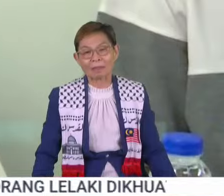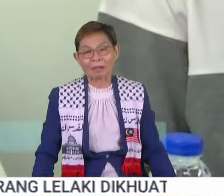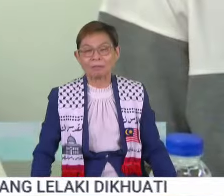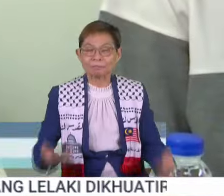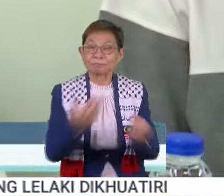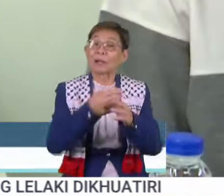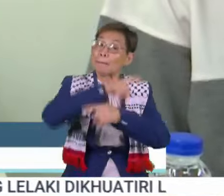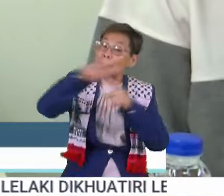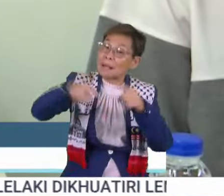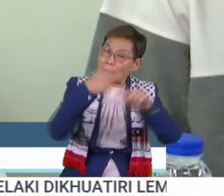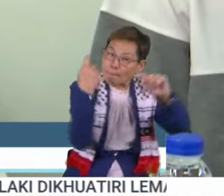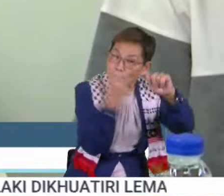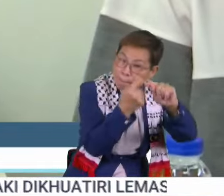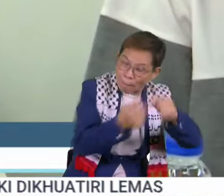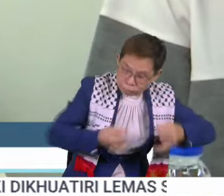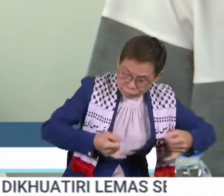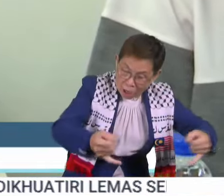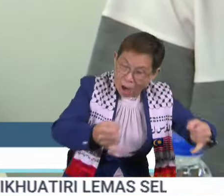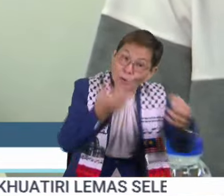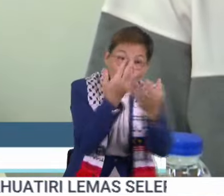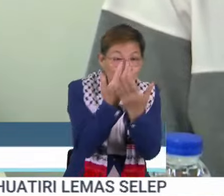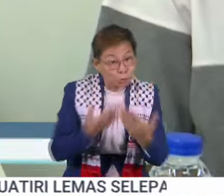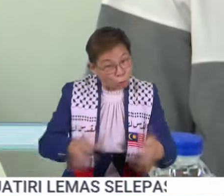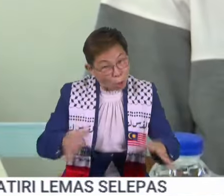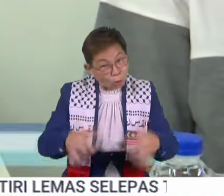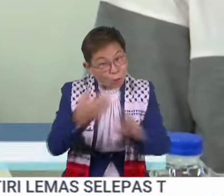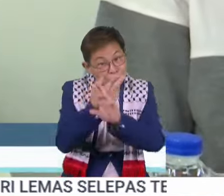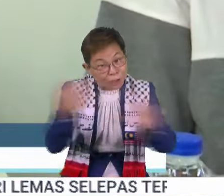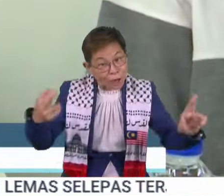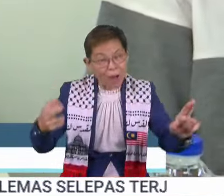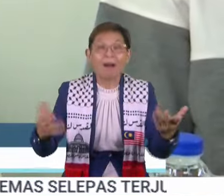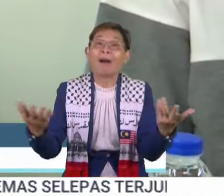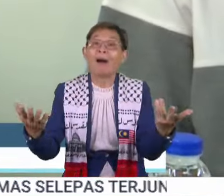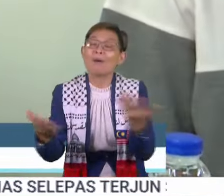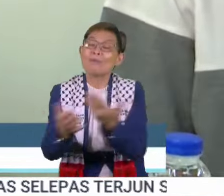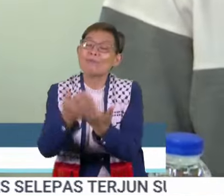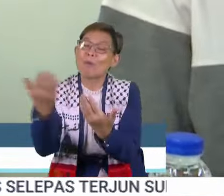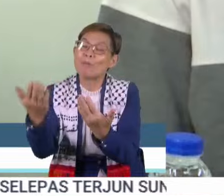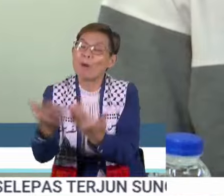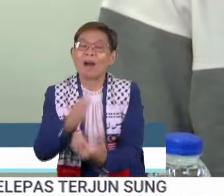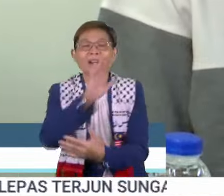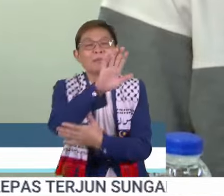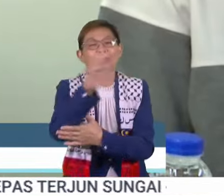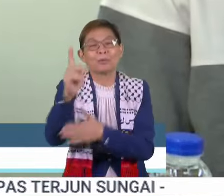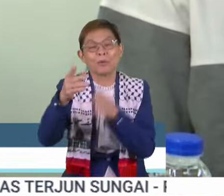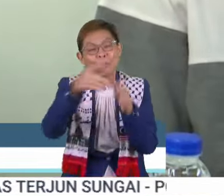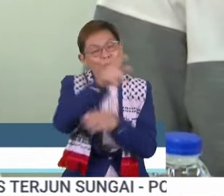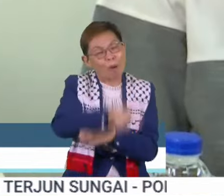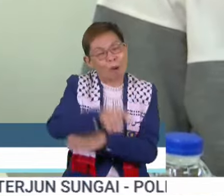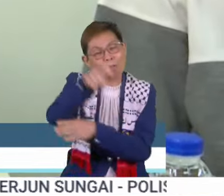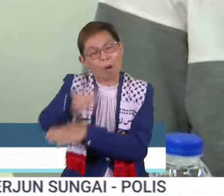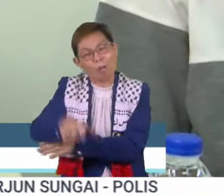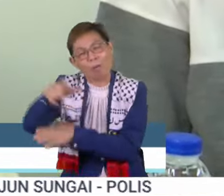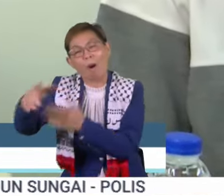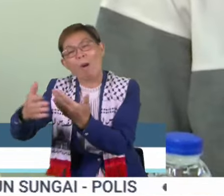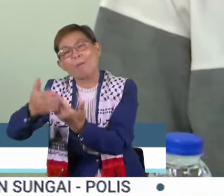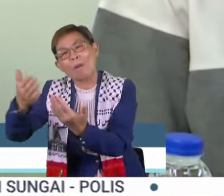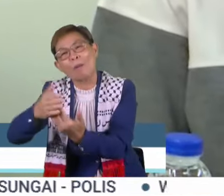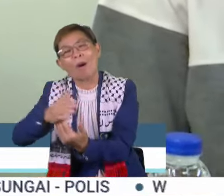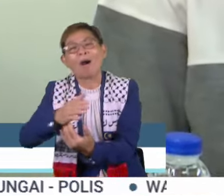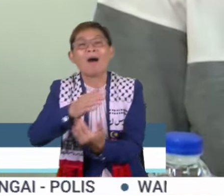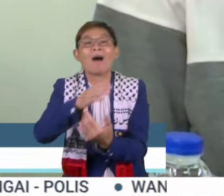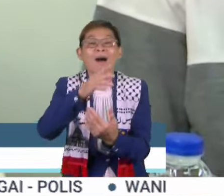Apabila siap nanti, dia akan memberikan kemudahan kepada 5,000 orang penduduk di kawasan kampung